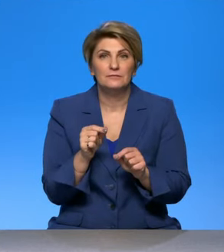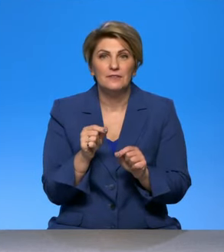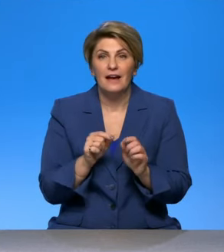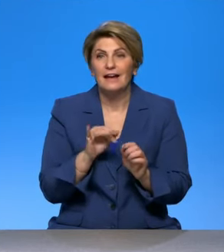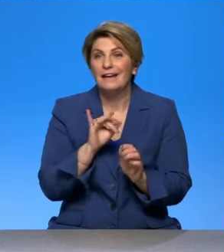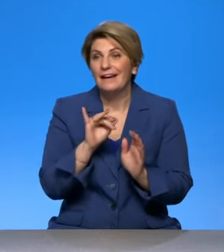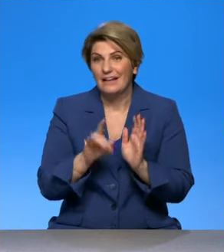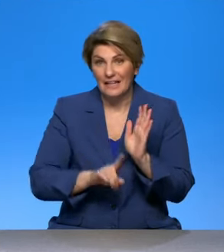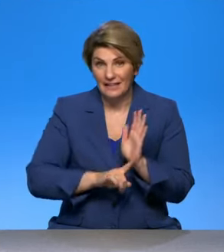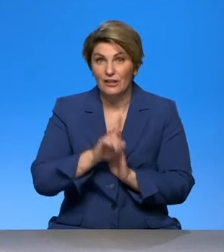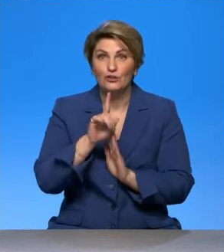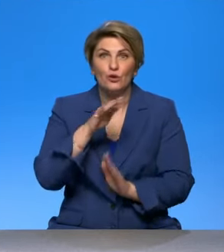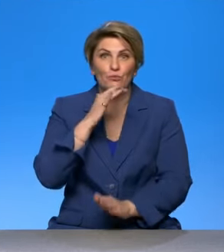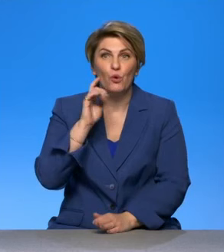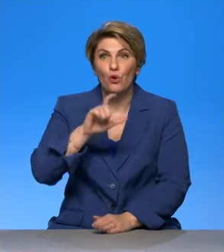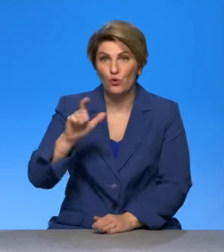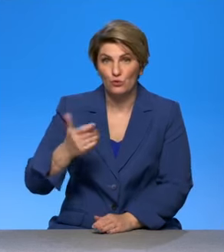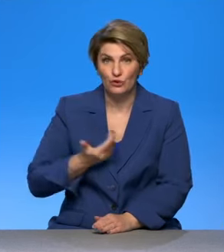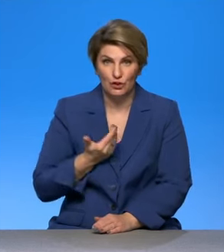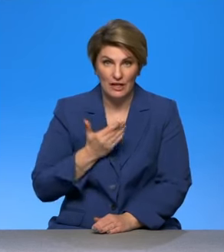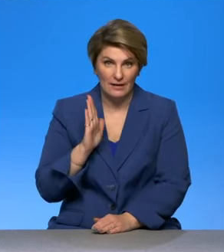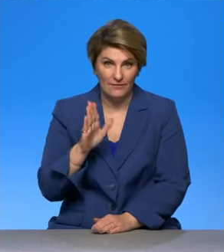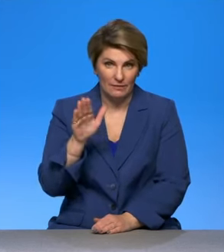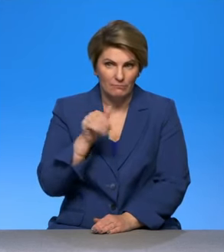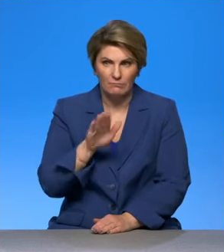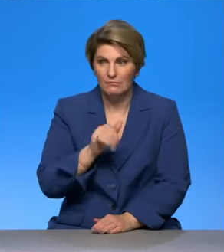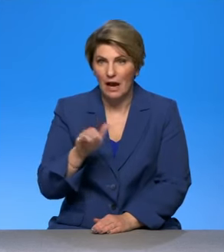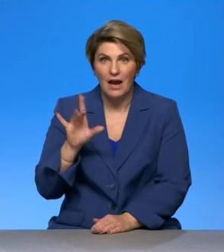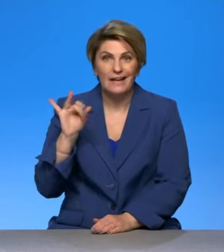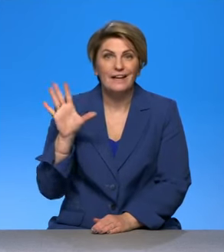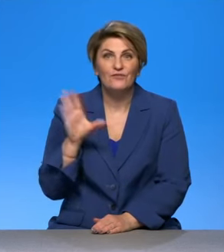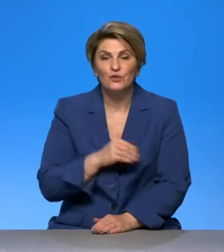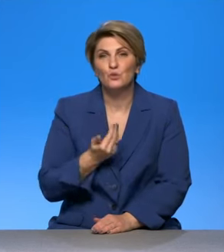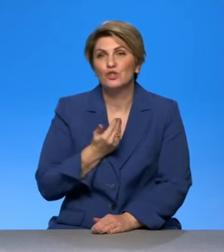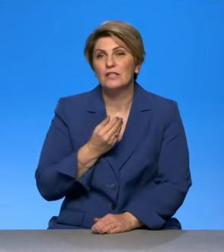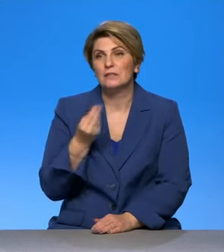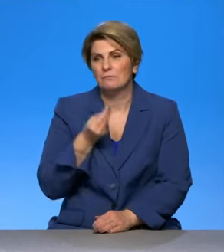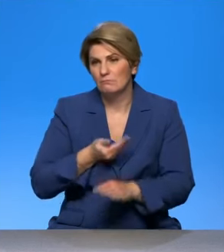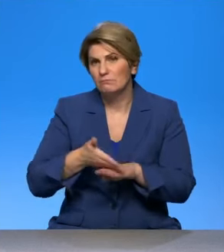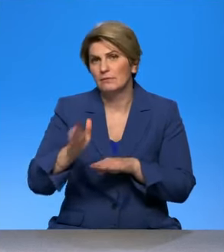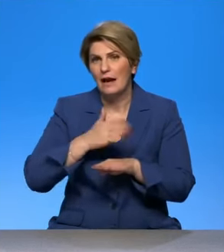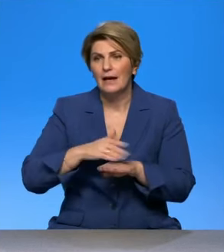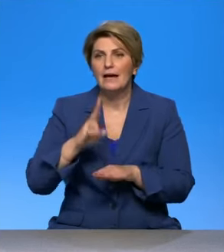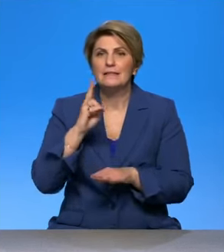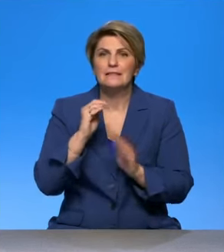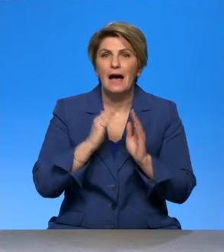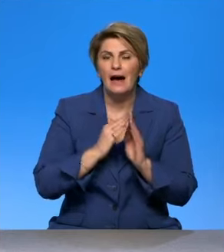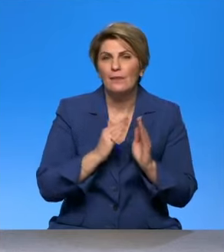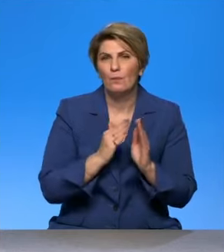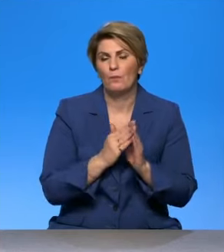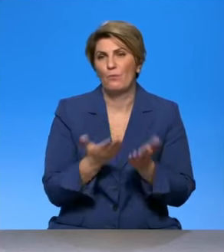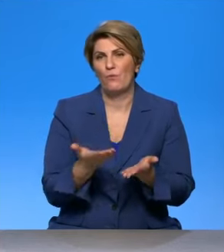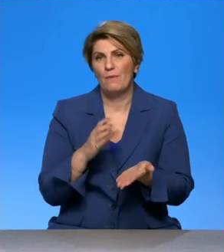Изначально очень-очень много людей жили в кредит. Всю жизнь выплачивали за дом там, или там, за квартиру.